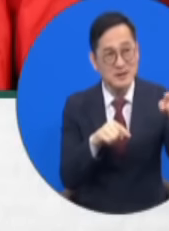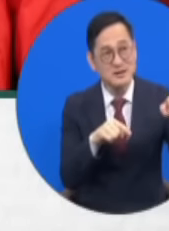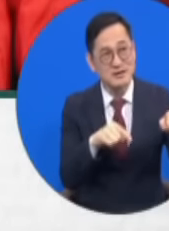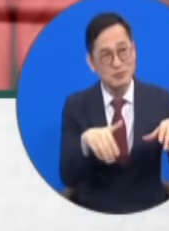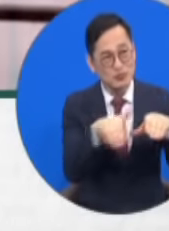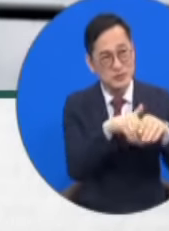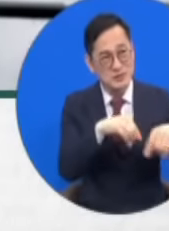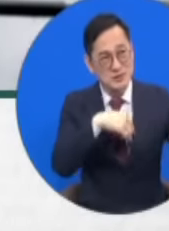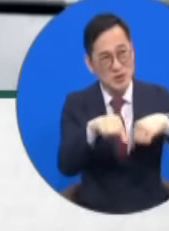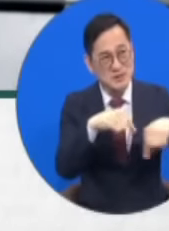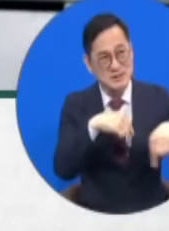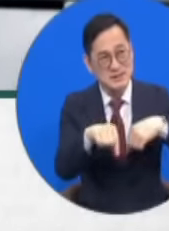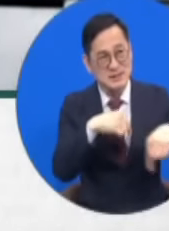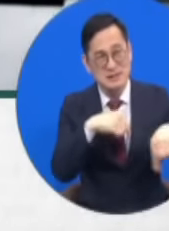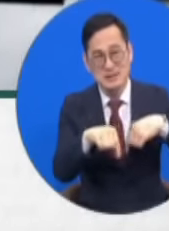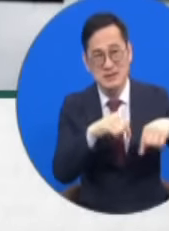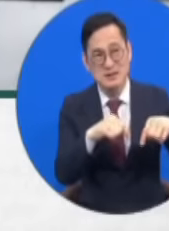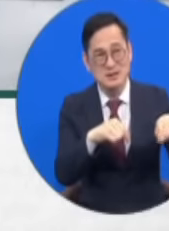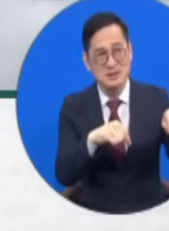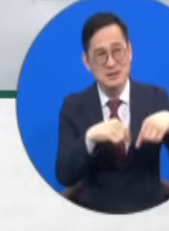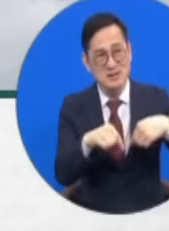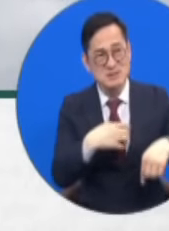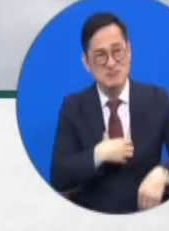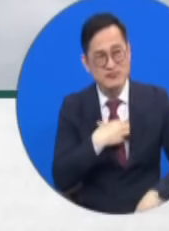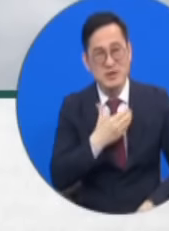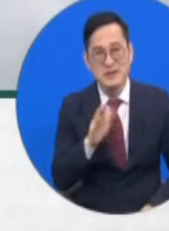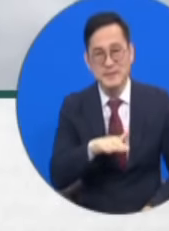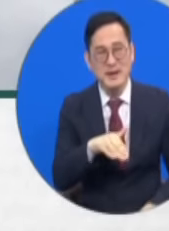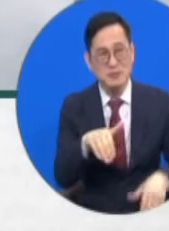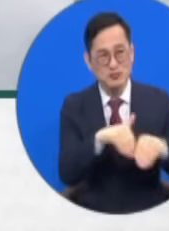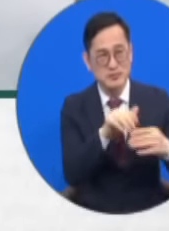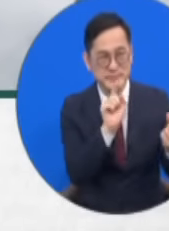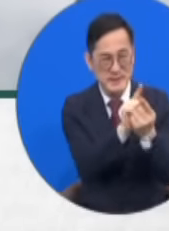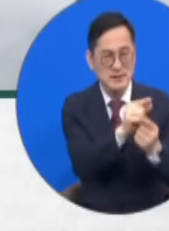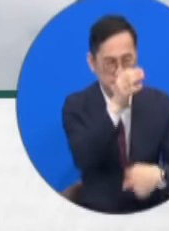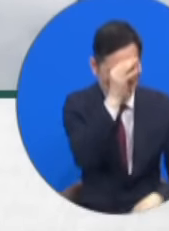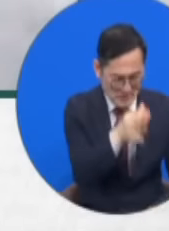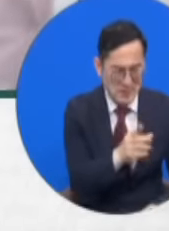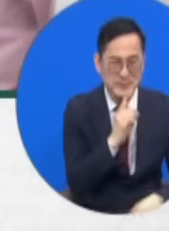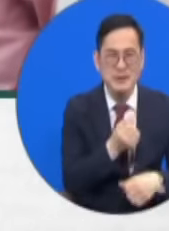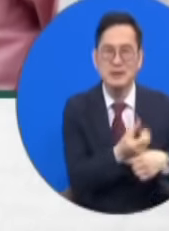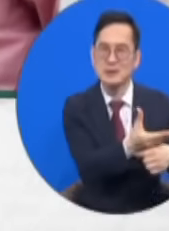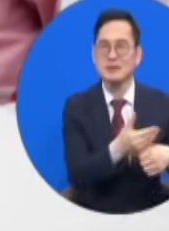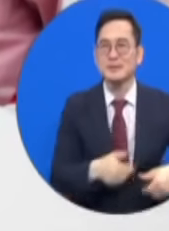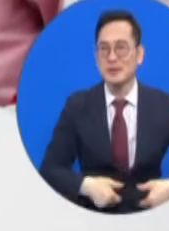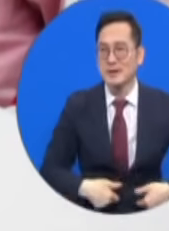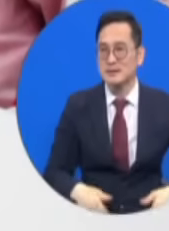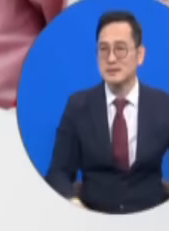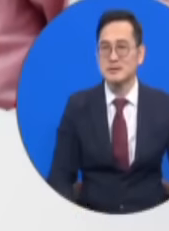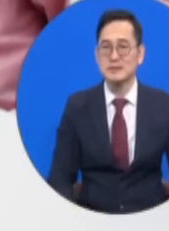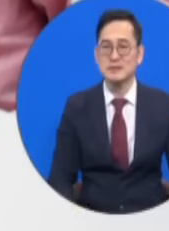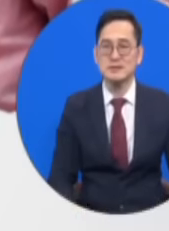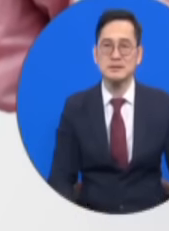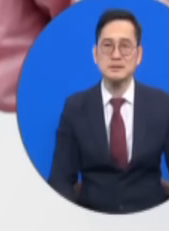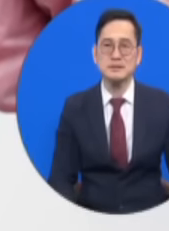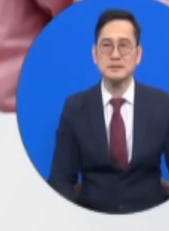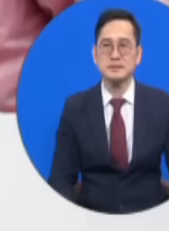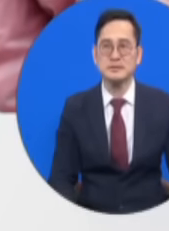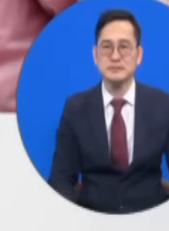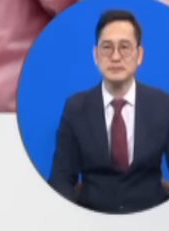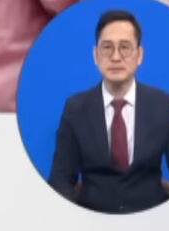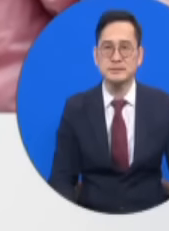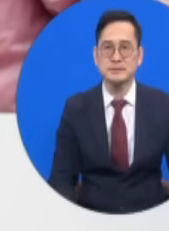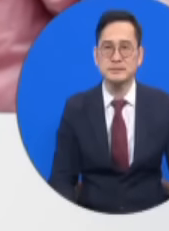못마땅한 사람이지만 찾아가서라도 사과를 해야 되는 부분이라고 생각합니다. 예. 아, 윤 후보가 직접 문 전 대통령 찾아가서 오늘 같은 동네니까.